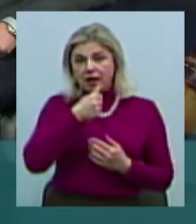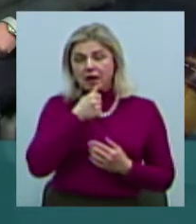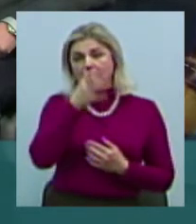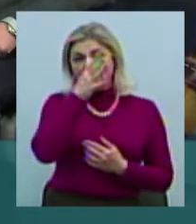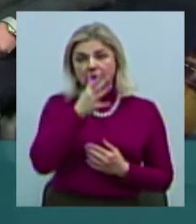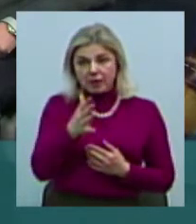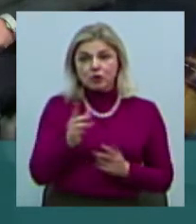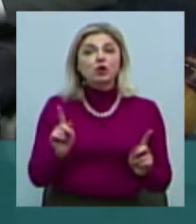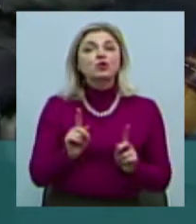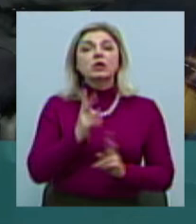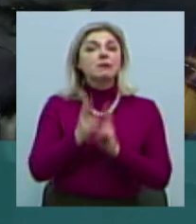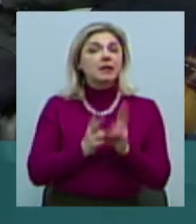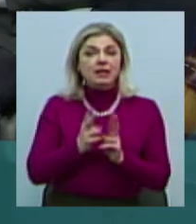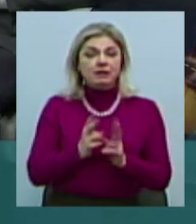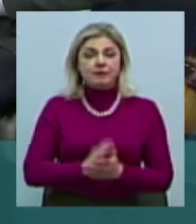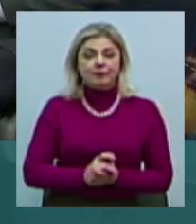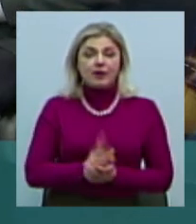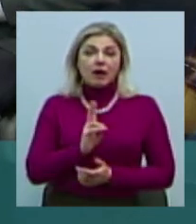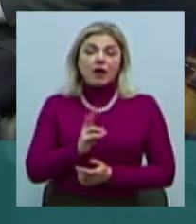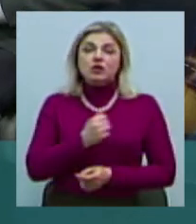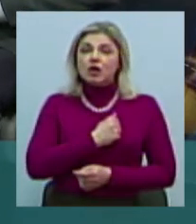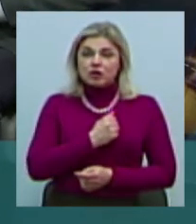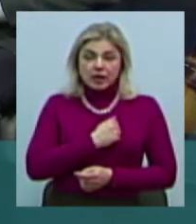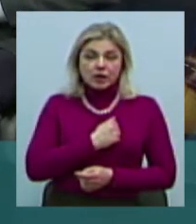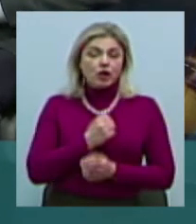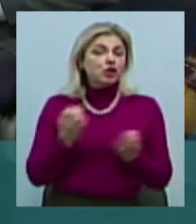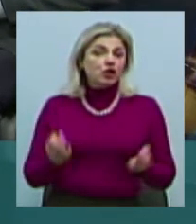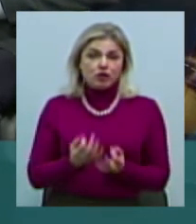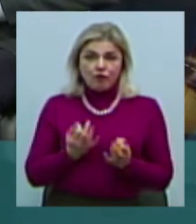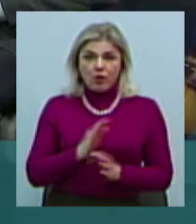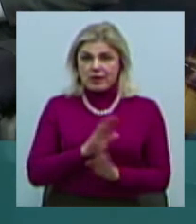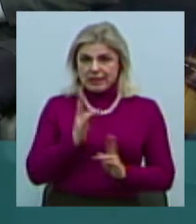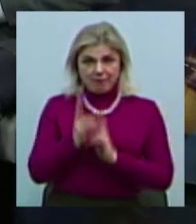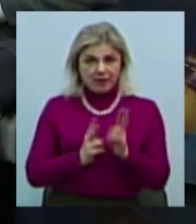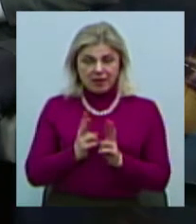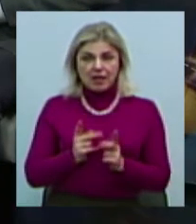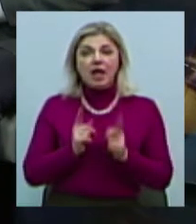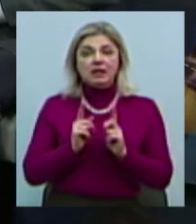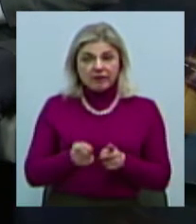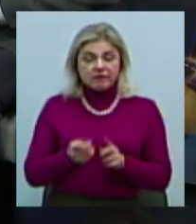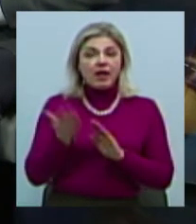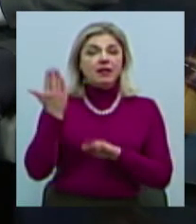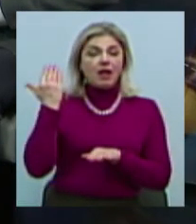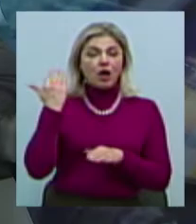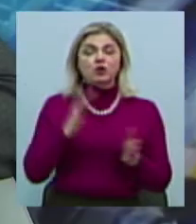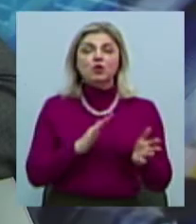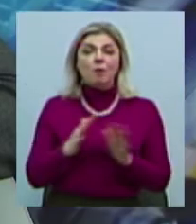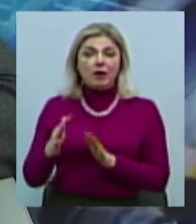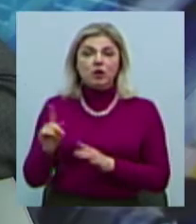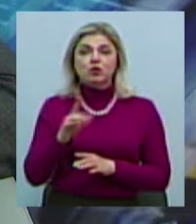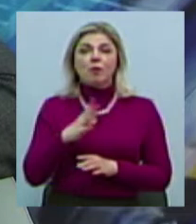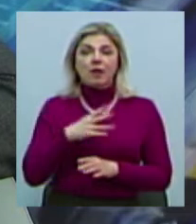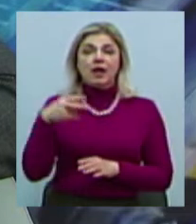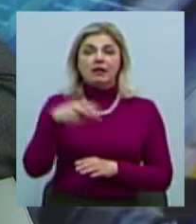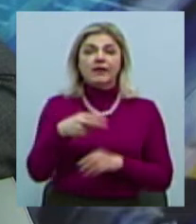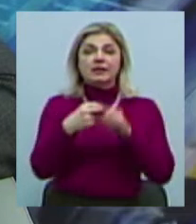змінилося? Ну, к сожалению, на сьогоднішній день не змінилось нічого. Действительно, ті события, які відбувалися в 2017 году,